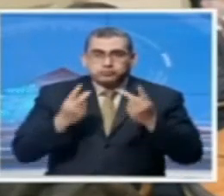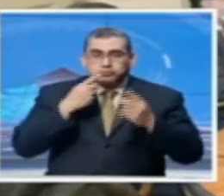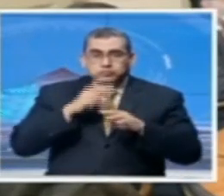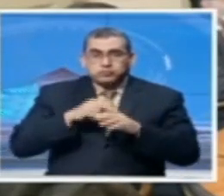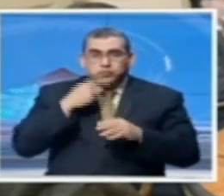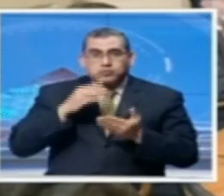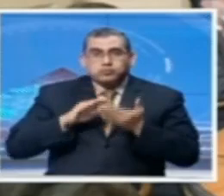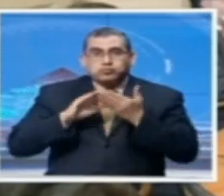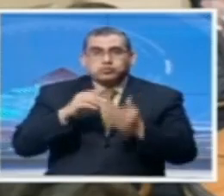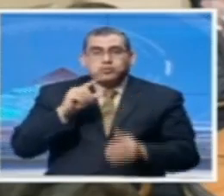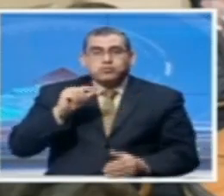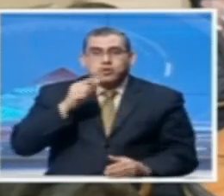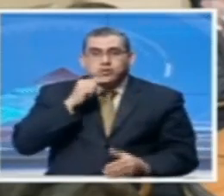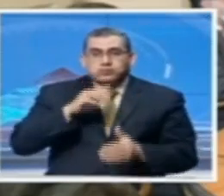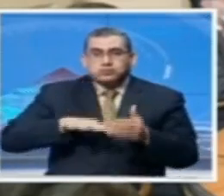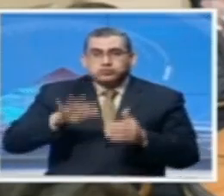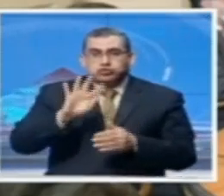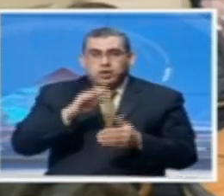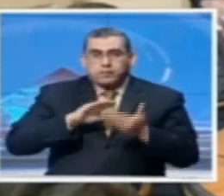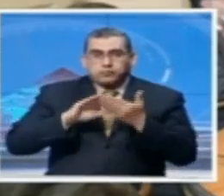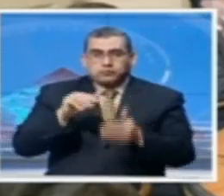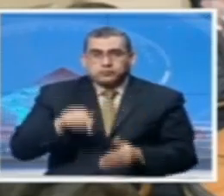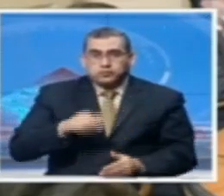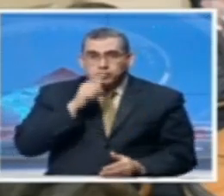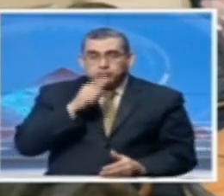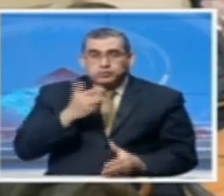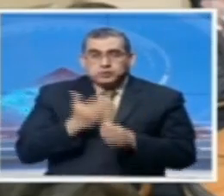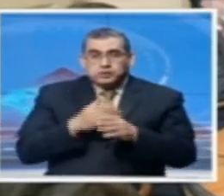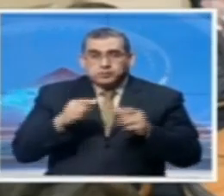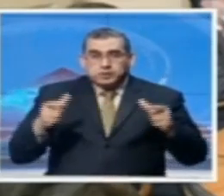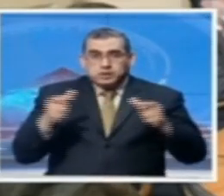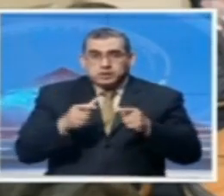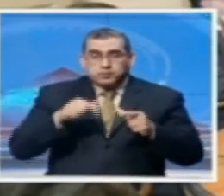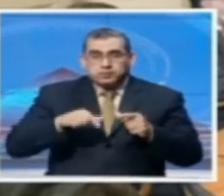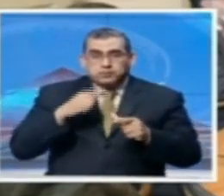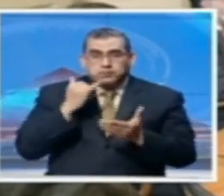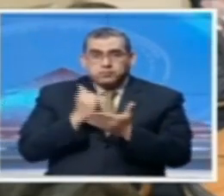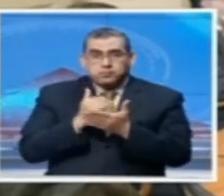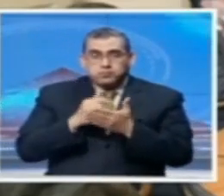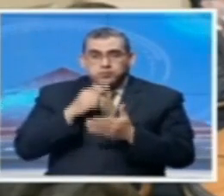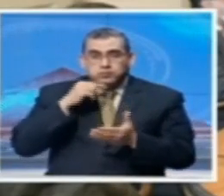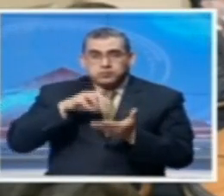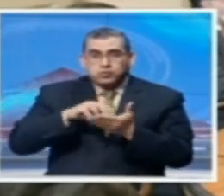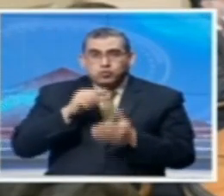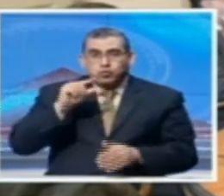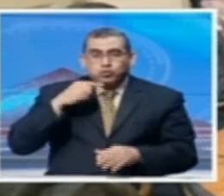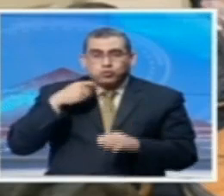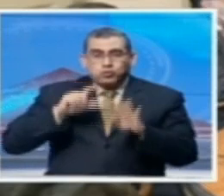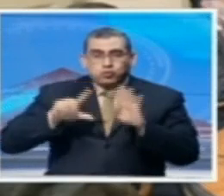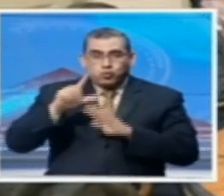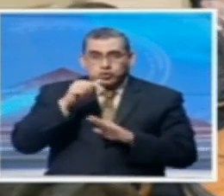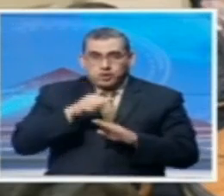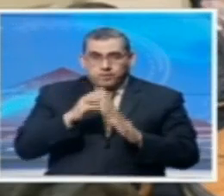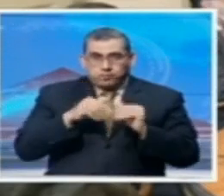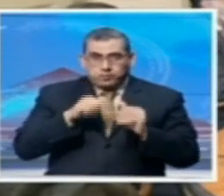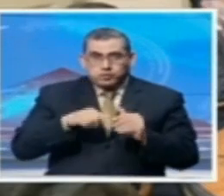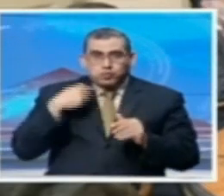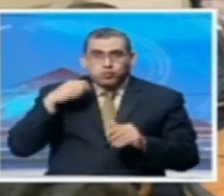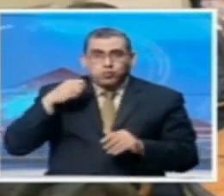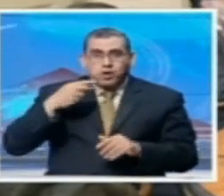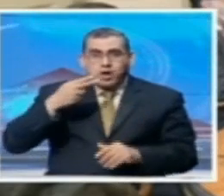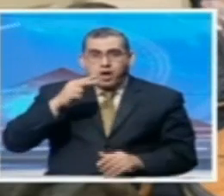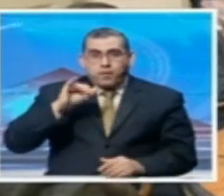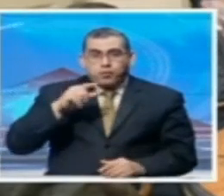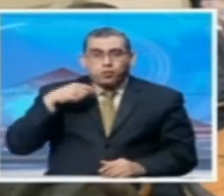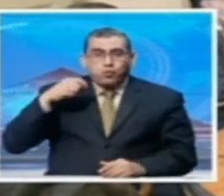والخدمة المتميزة للمواطنين. جاء ذلك خلال اجتماع لسيادته مع الدكتور مصطفى مدبولي رئيس مجلس